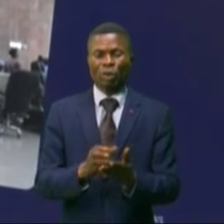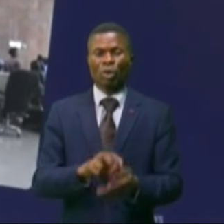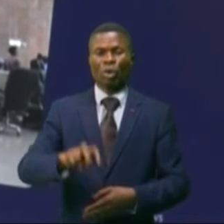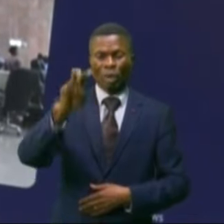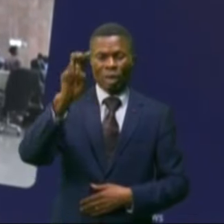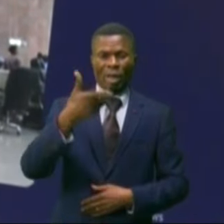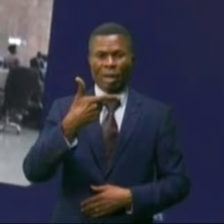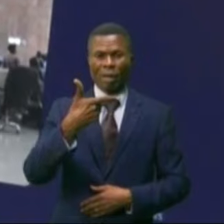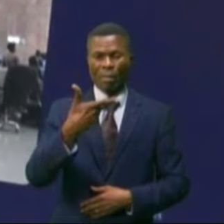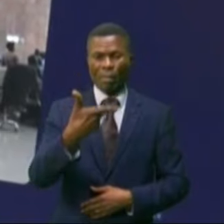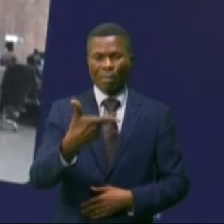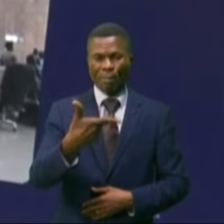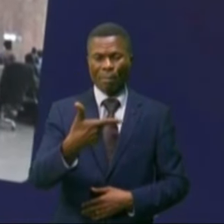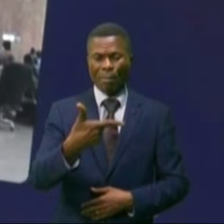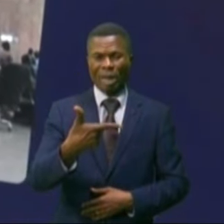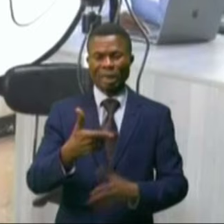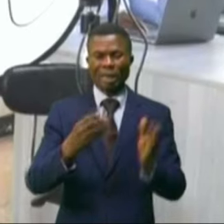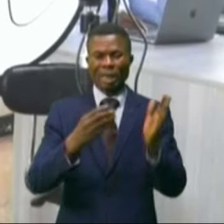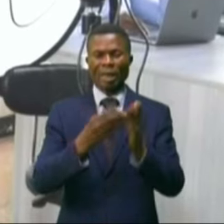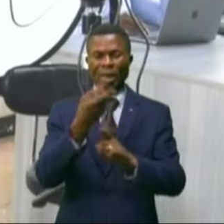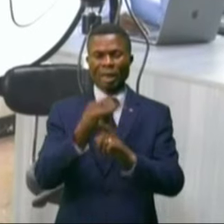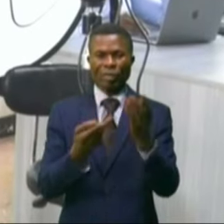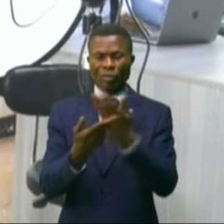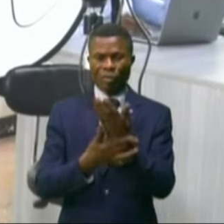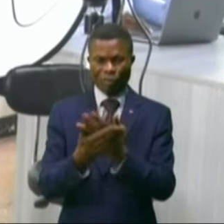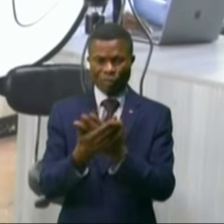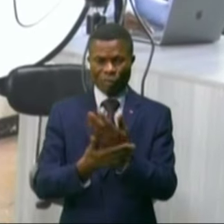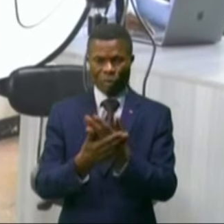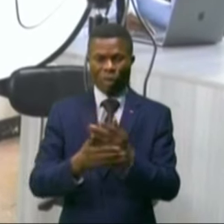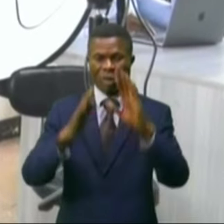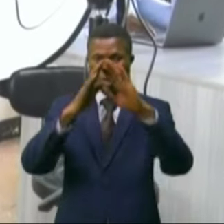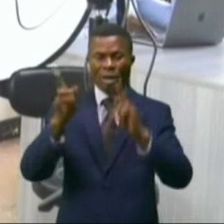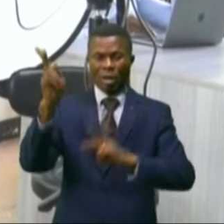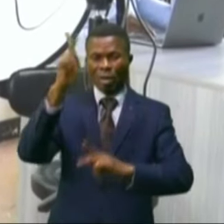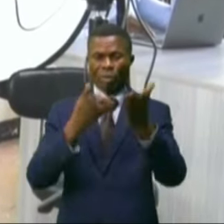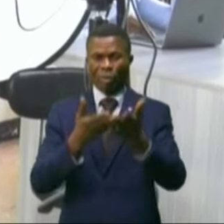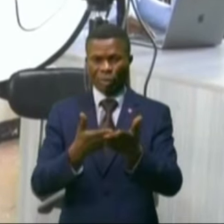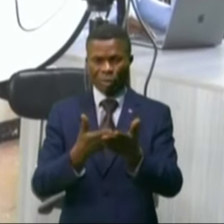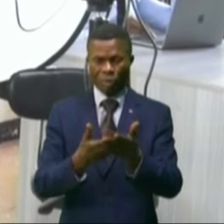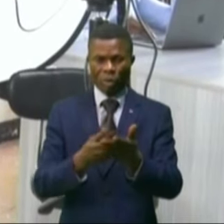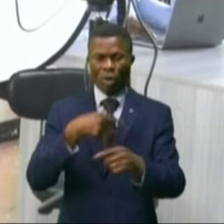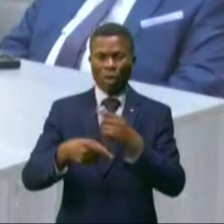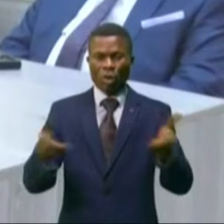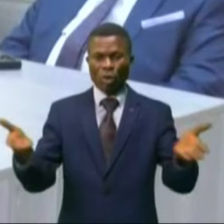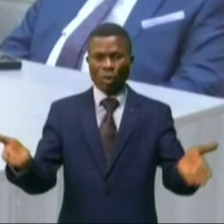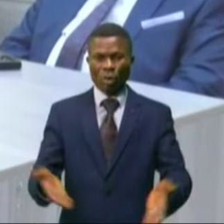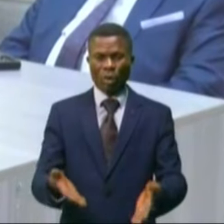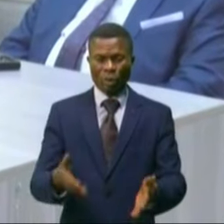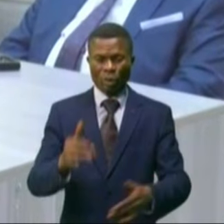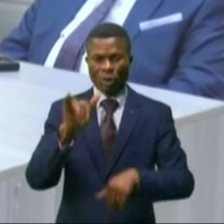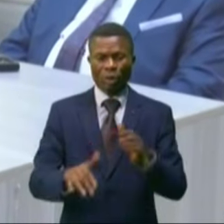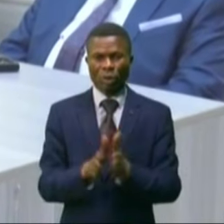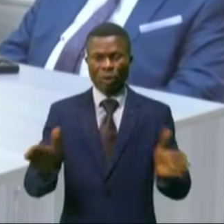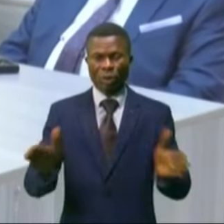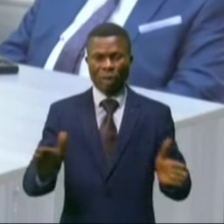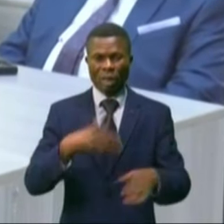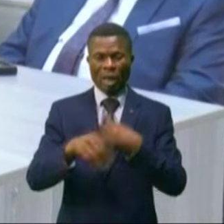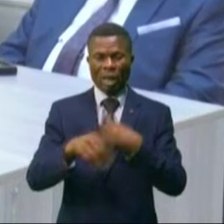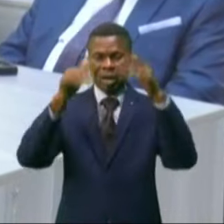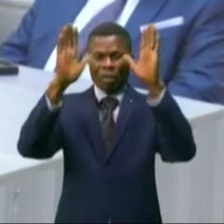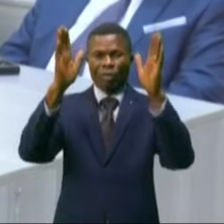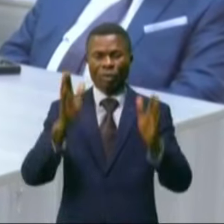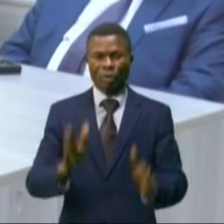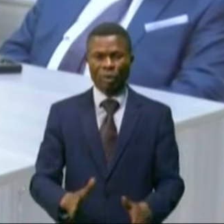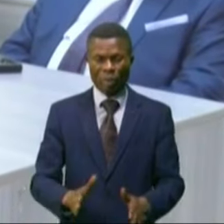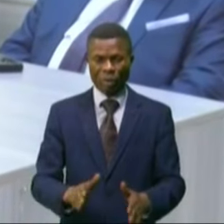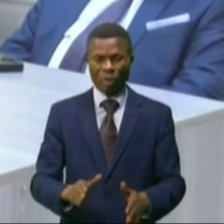mardi 9 juillet 2024 dans la salle de banquet du Palais du Peuple. Lancé en présence du secrétaire général aux affaires étrangères et de